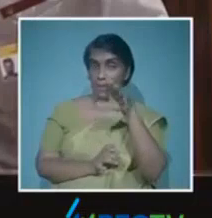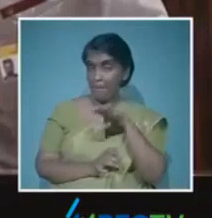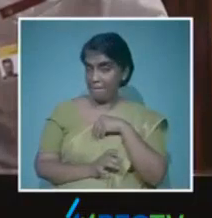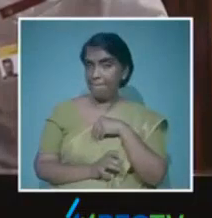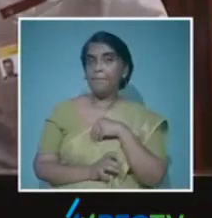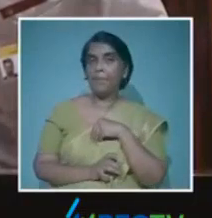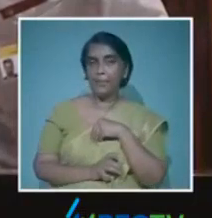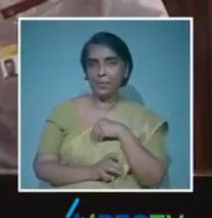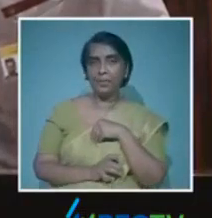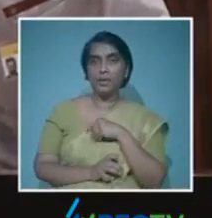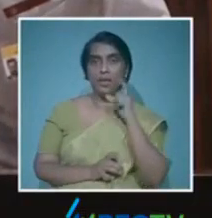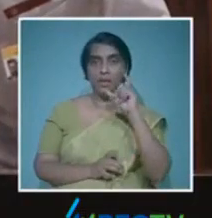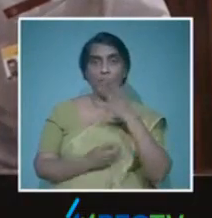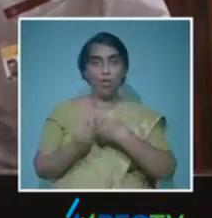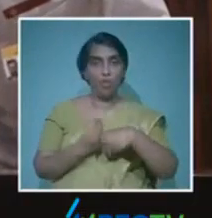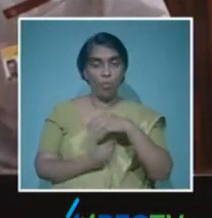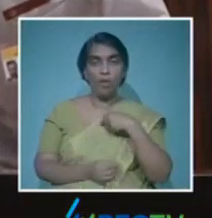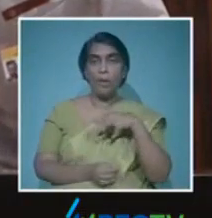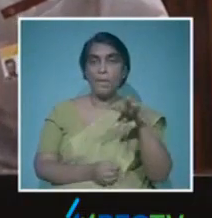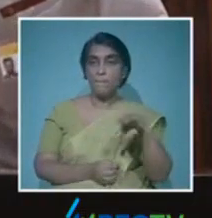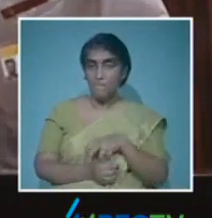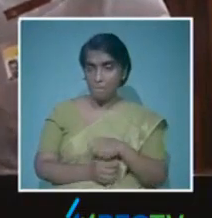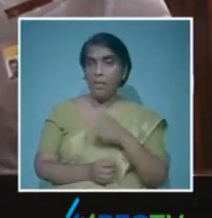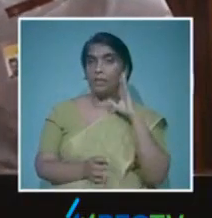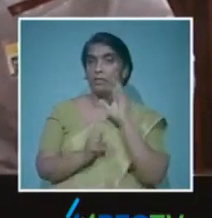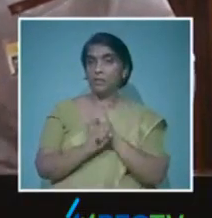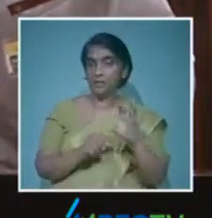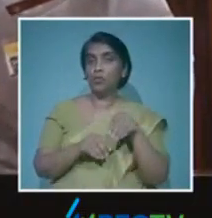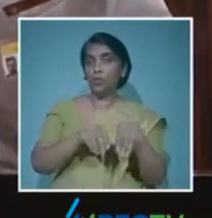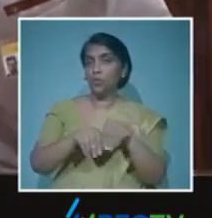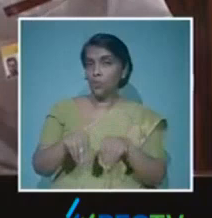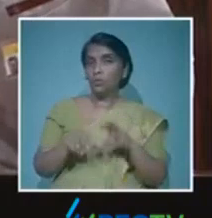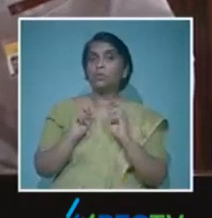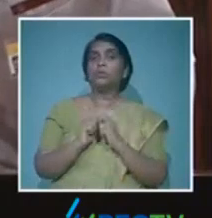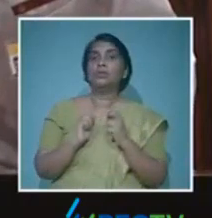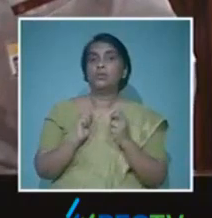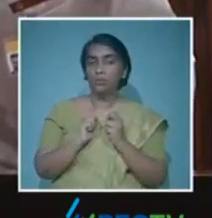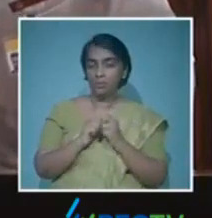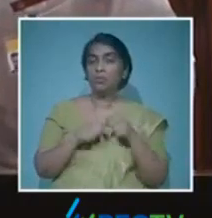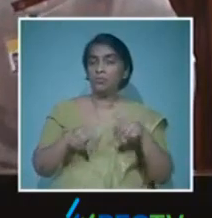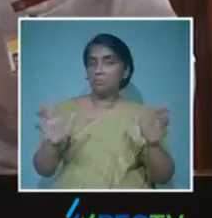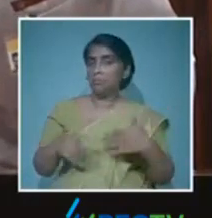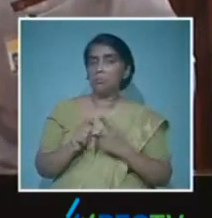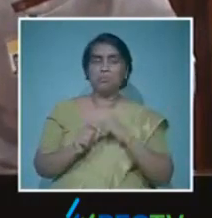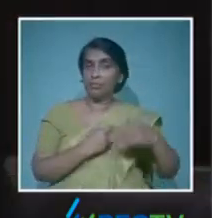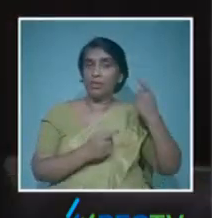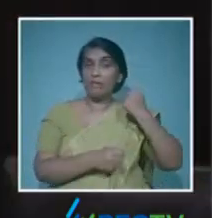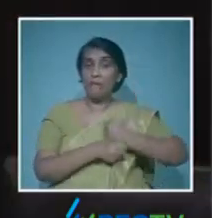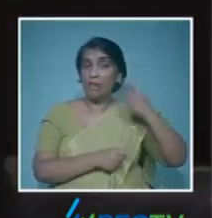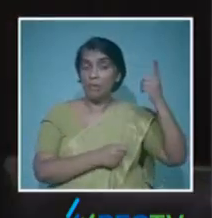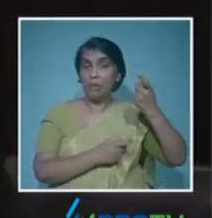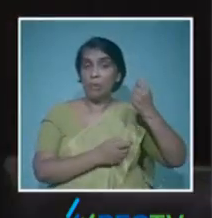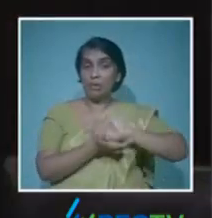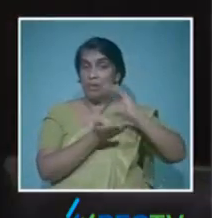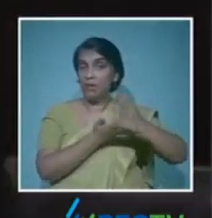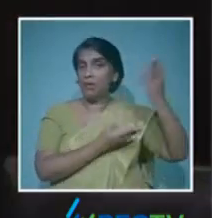ආබනික පොහොර භාවිතය නිසා අස්වැන්න අඩු වූ ගොවීන්ට අවශ්‍ය වන්දි ගෙවීම සඳහා මුදල් නිකුත් කරන්නයි මහ භාණ්ඩාගාරයෙන් ඉල්ලා ඇතත් මෙතෙක්